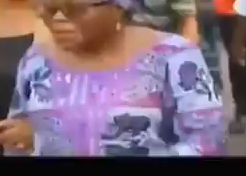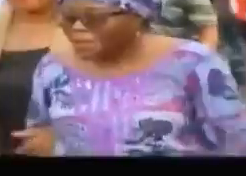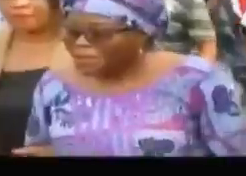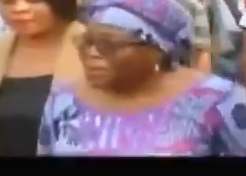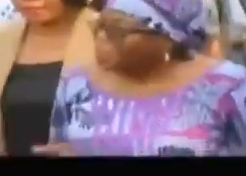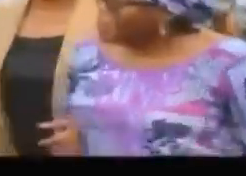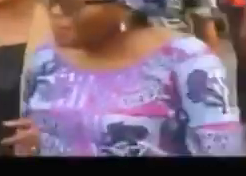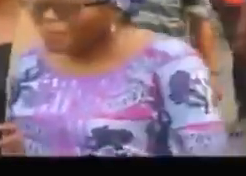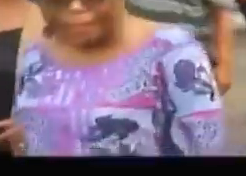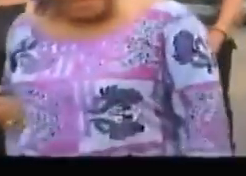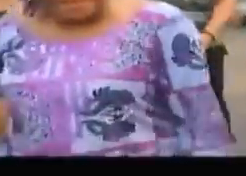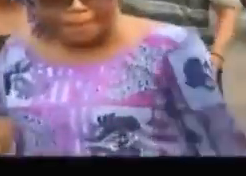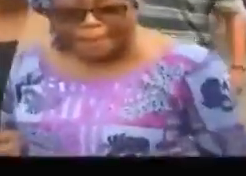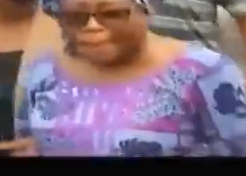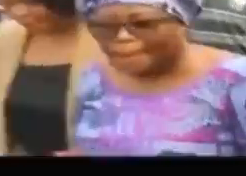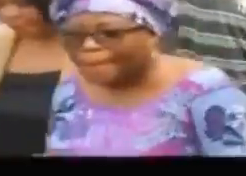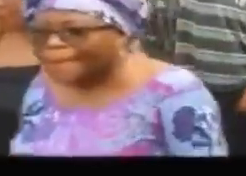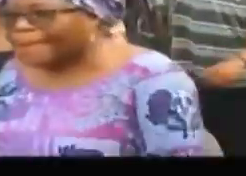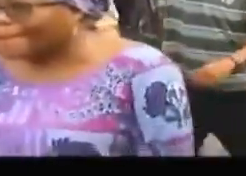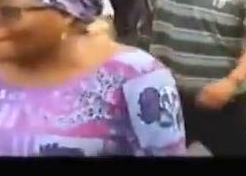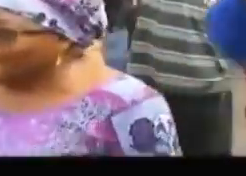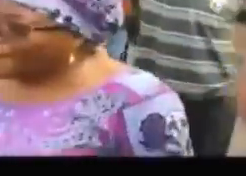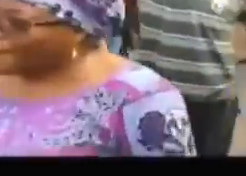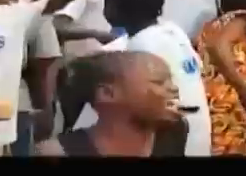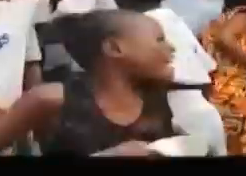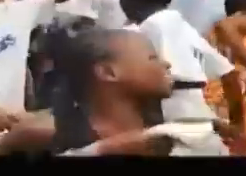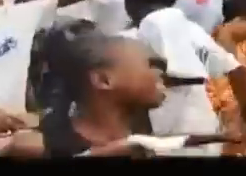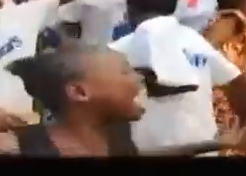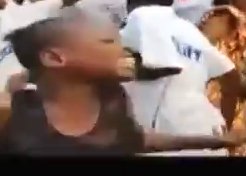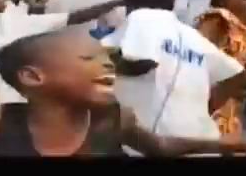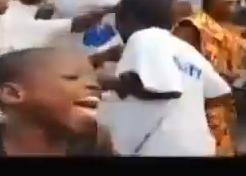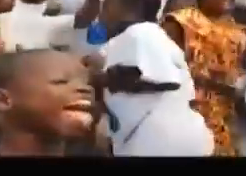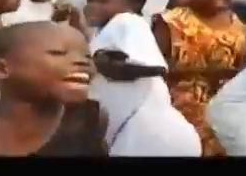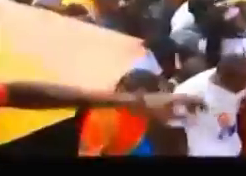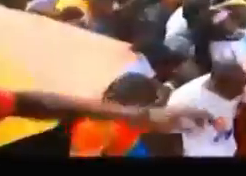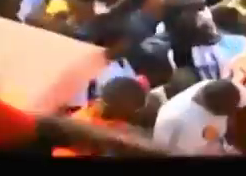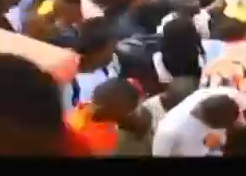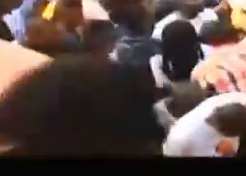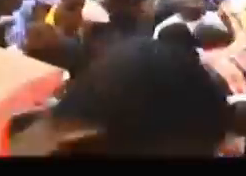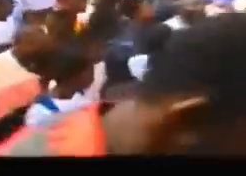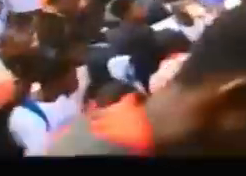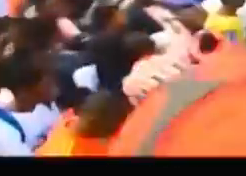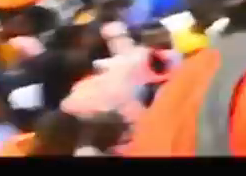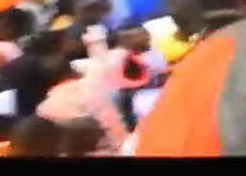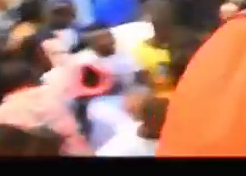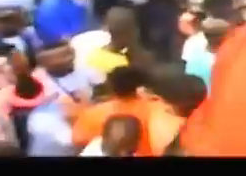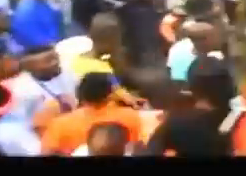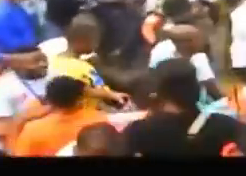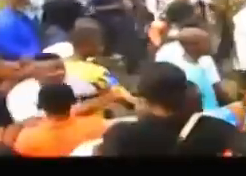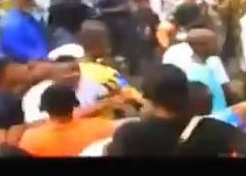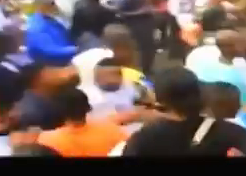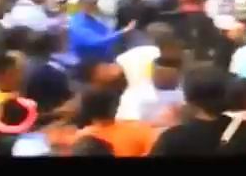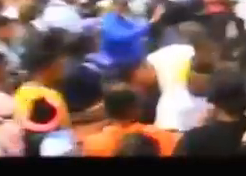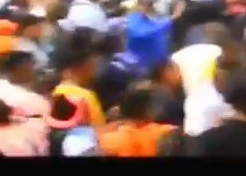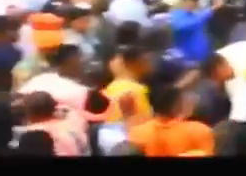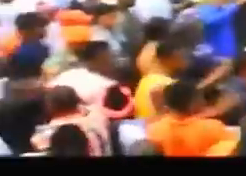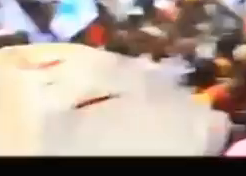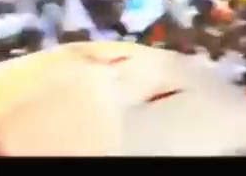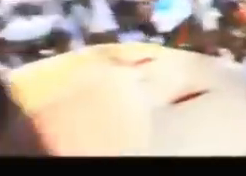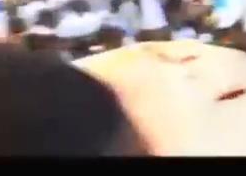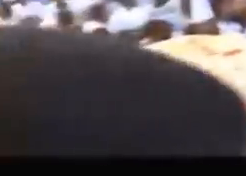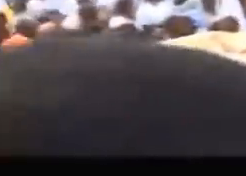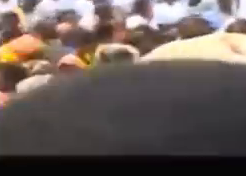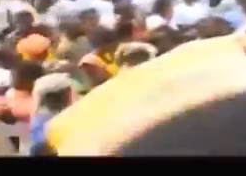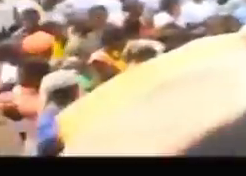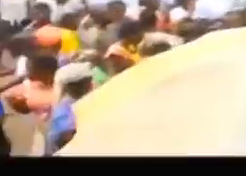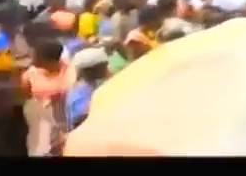et Colomba, savoure cette communion avec son peuple, la marée humaine venue à sa rencontre avec son parti, cause commune et le réveil